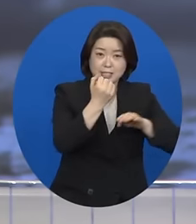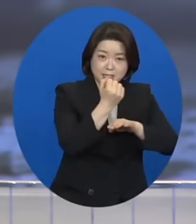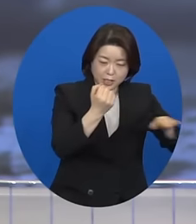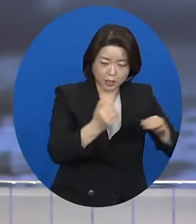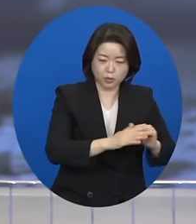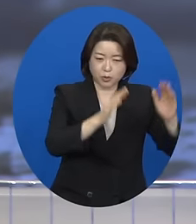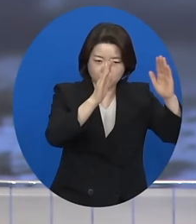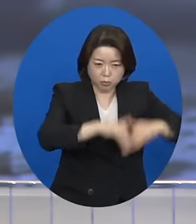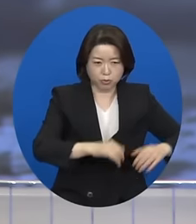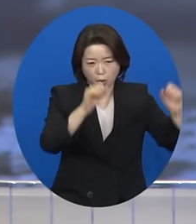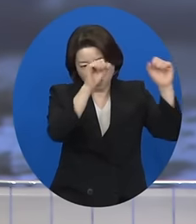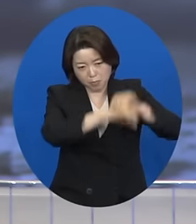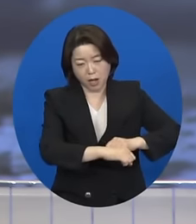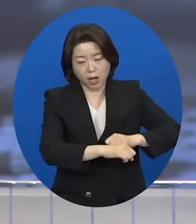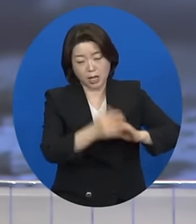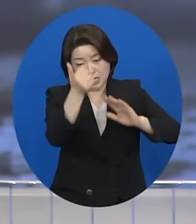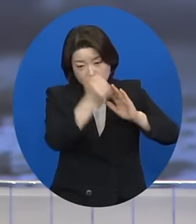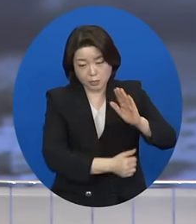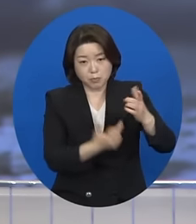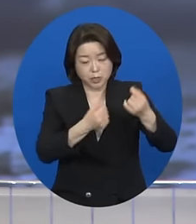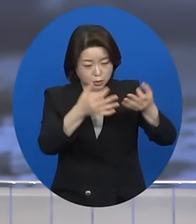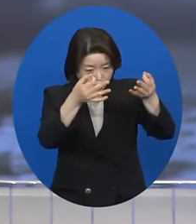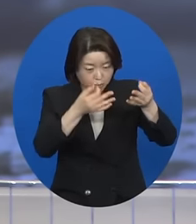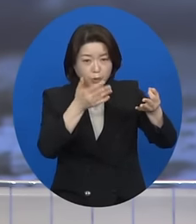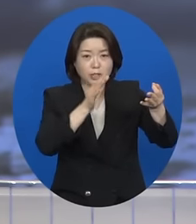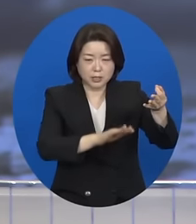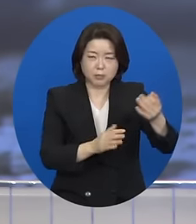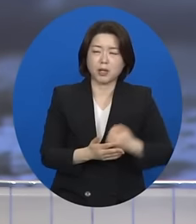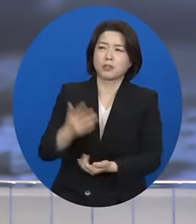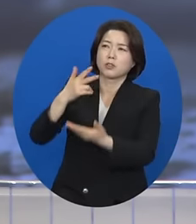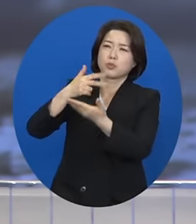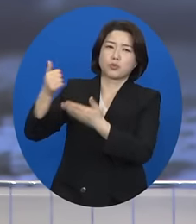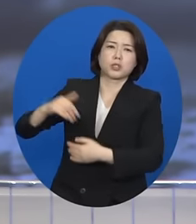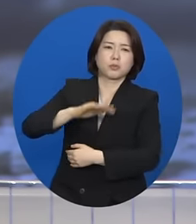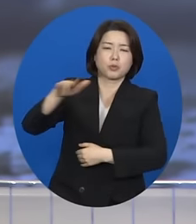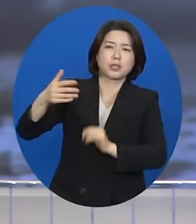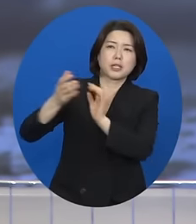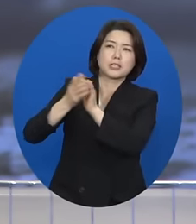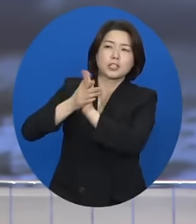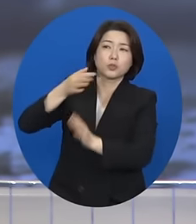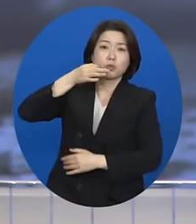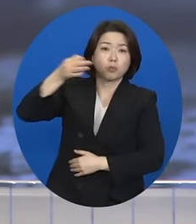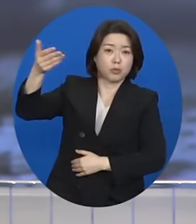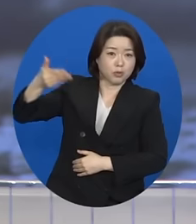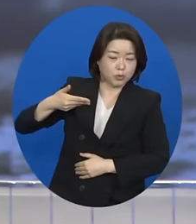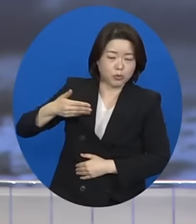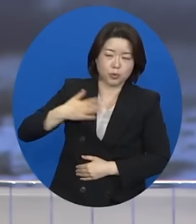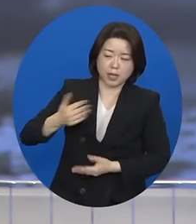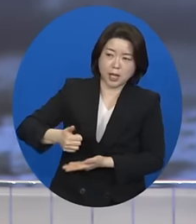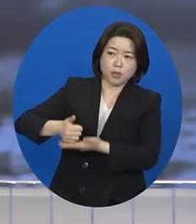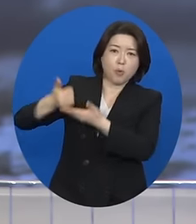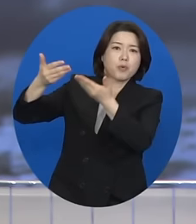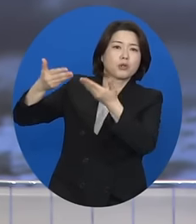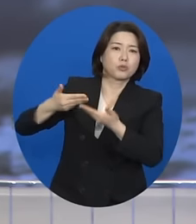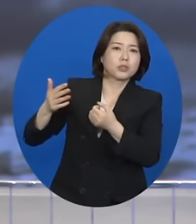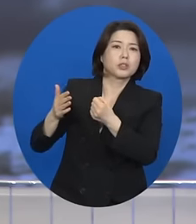무너지고 망하고 실패한 것처럼 보여도 주님이를 친구라고 불러주시고 높여주시기